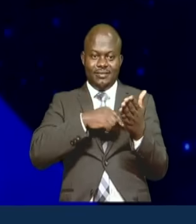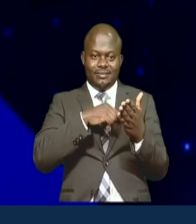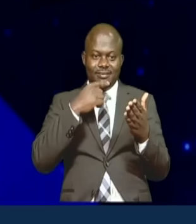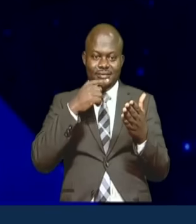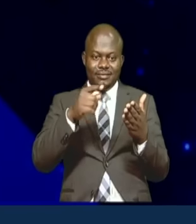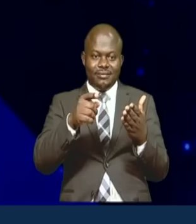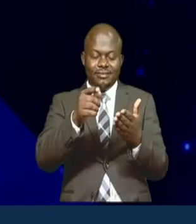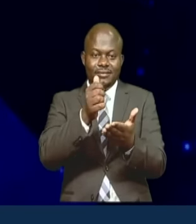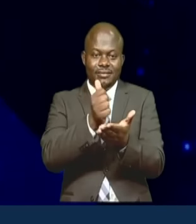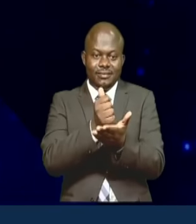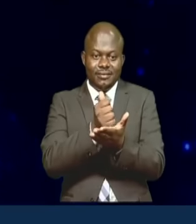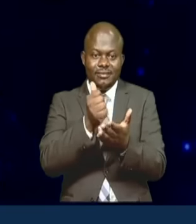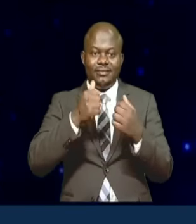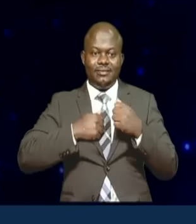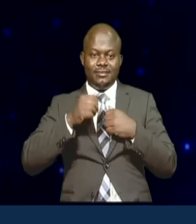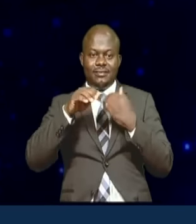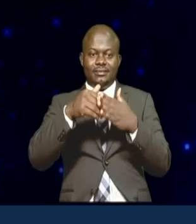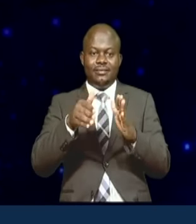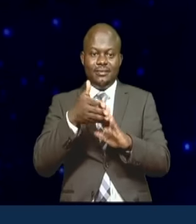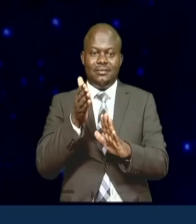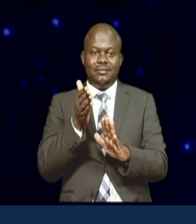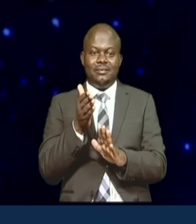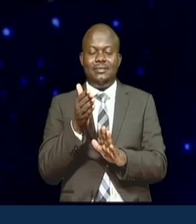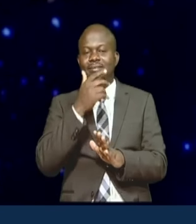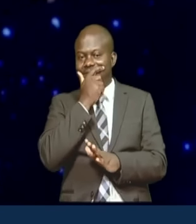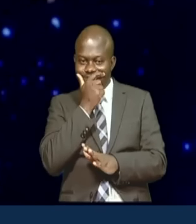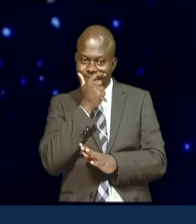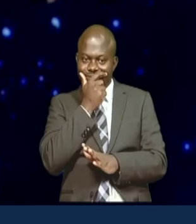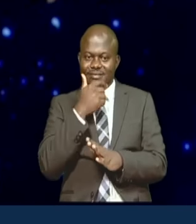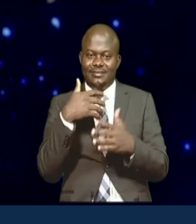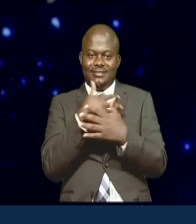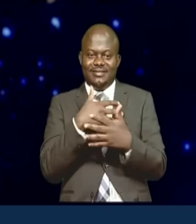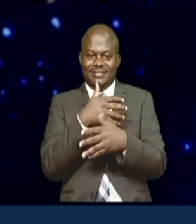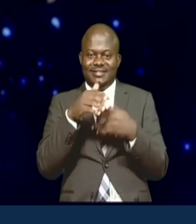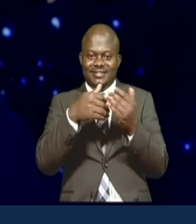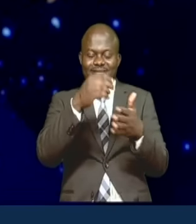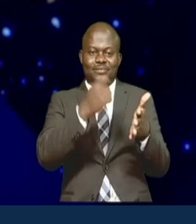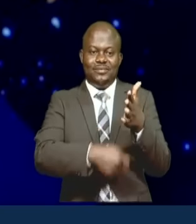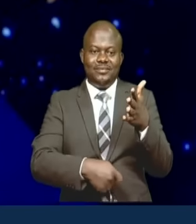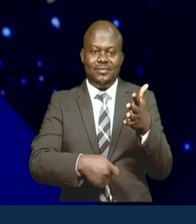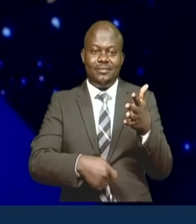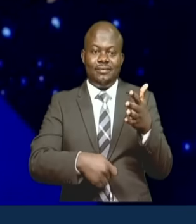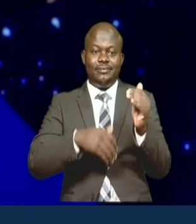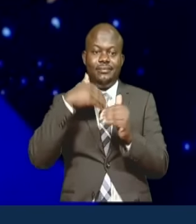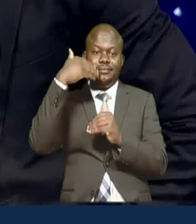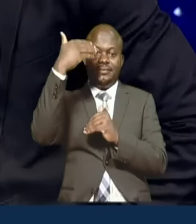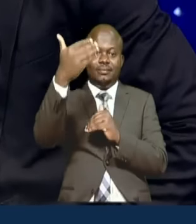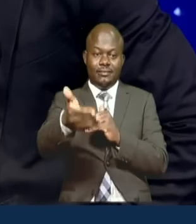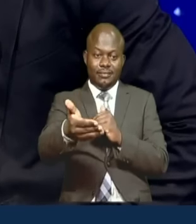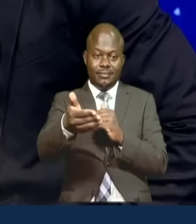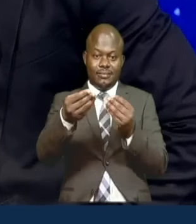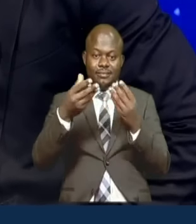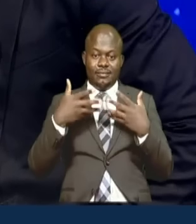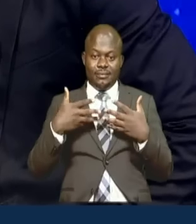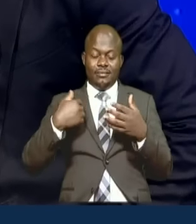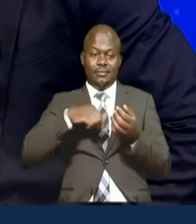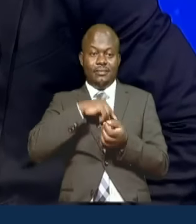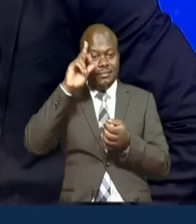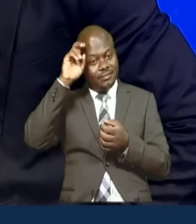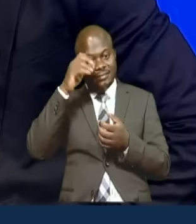iyi pasiporo ni umunyarwanda muteremo viza. Hajya mfite ubwo wese anciye iki? Nyuma rero arayima, numvaga ndari